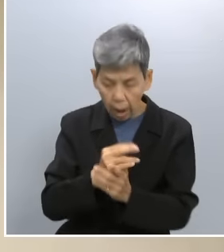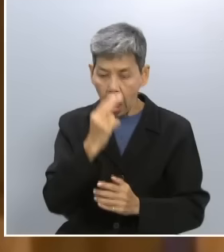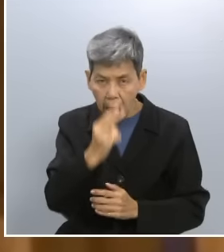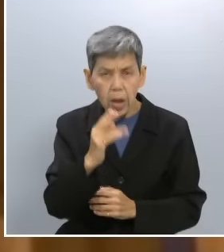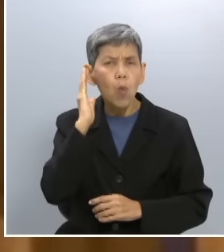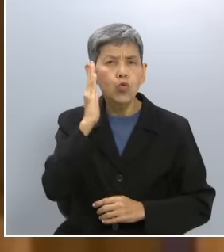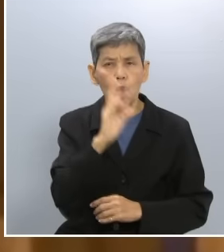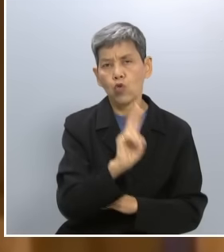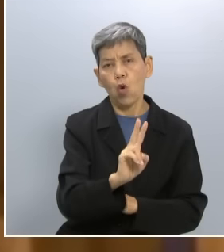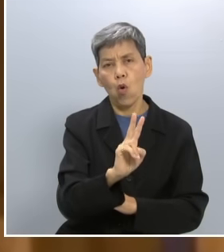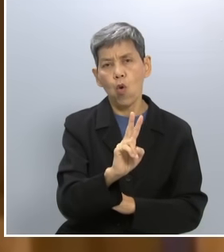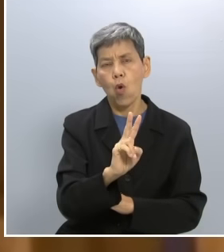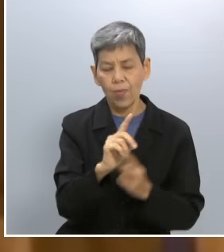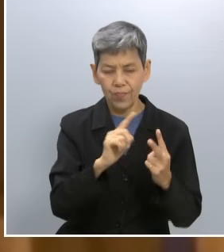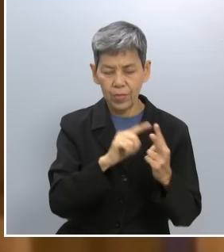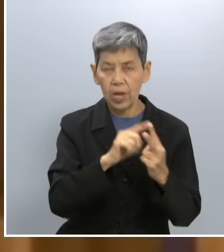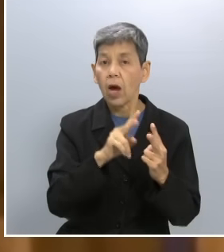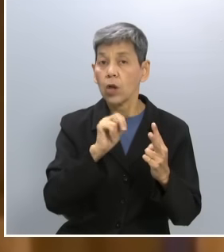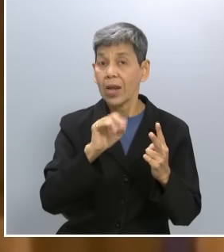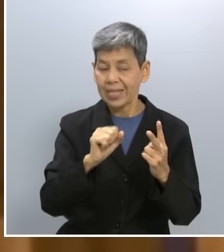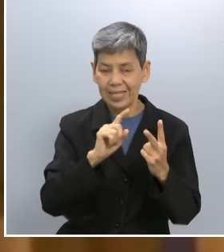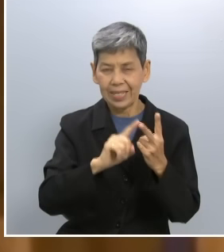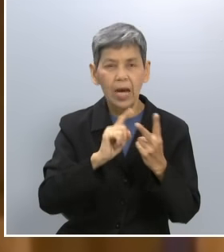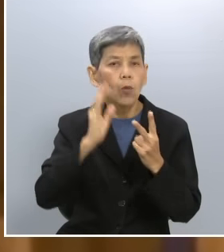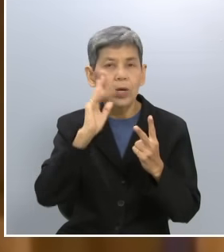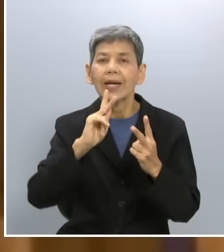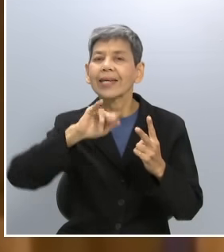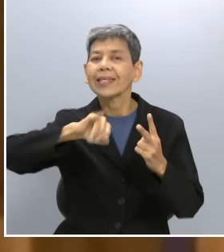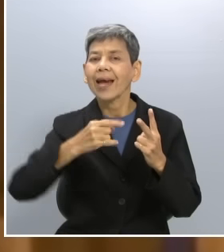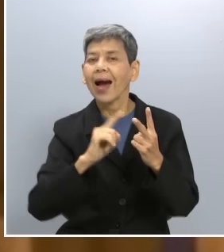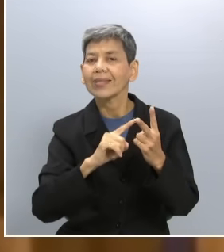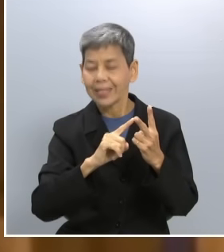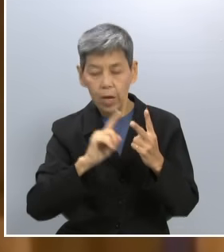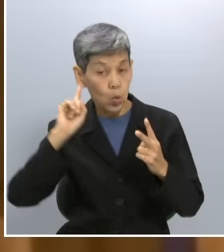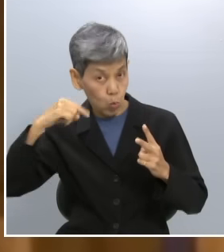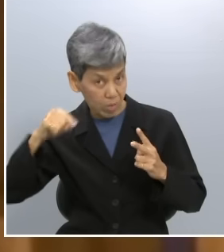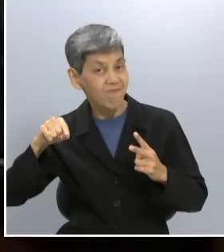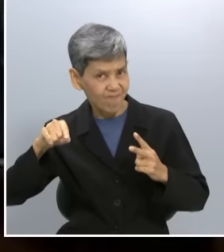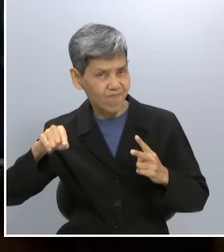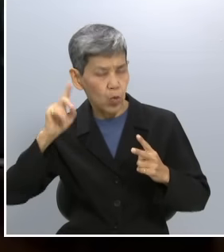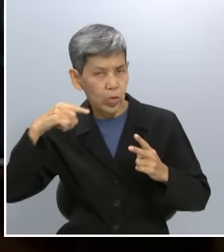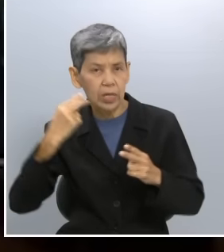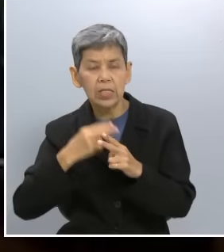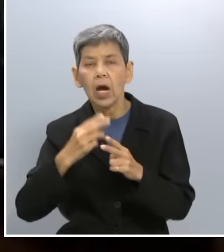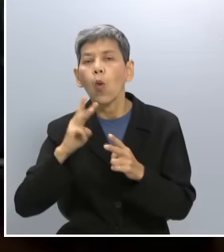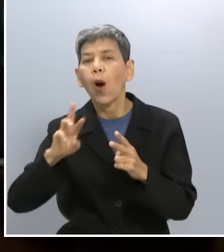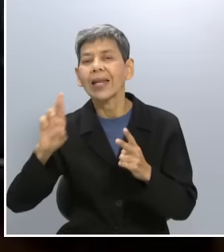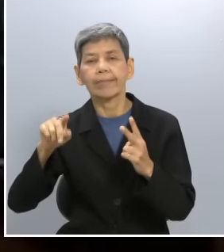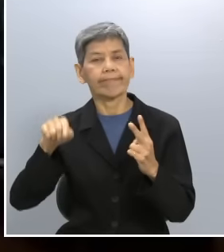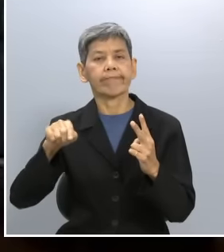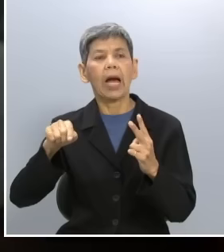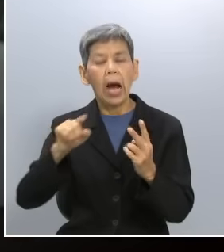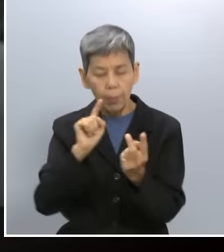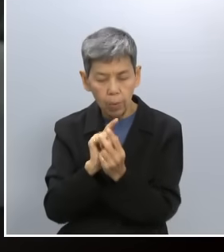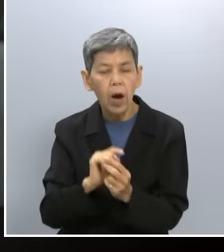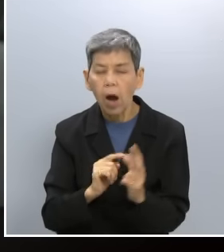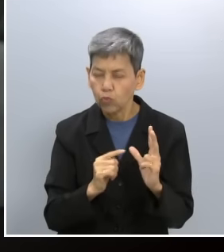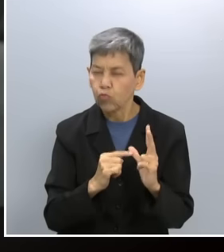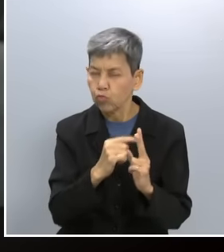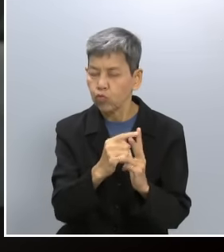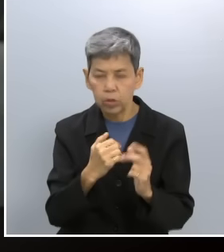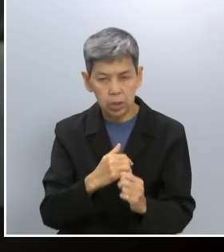าย2คนครับก็คือนายนรเศรษฐ์แล้วก็นายกิจจาแล้วยังเจอผู้หญิงด้วยก็คือนางสาววาริศเนี่ยนะฮะคุณผู้ชมครับอยู่ในห้องนี้